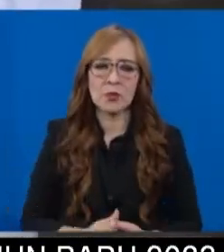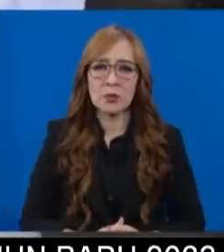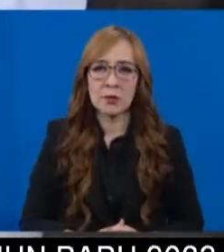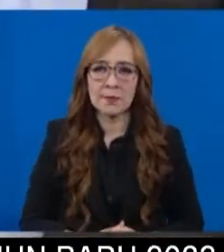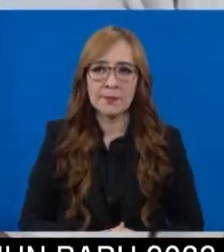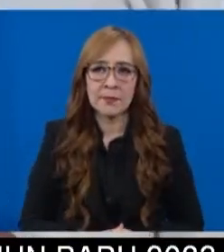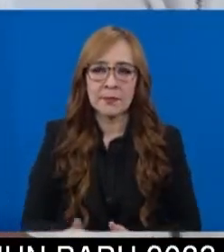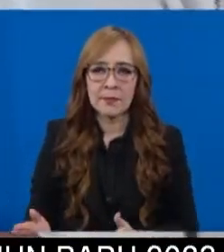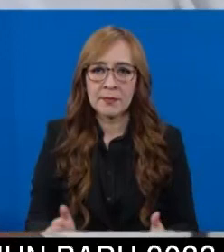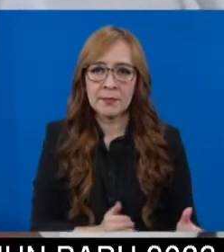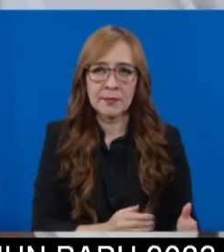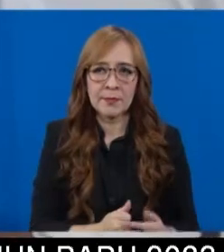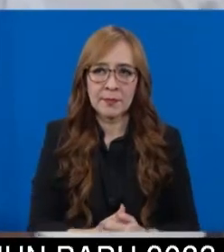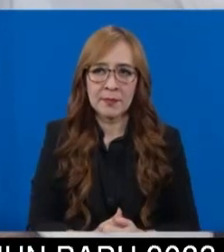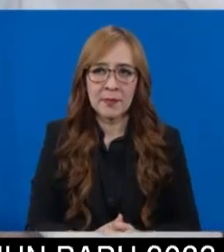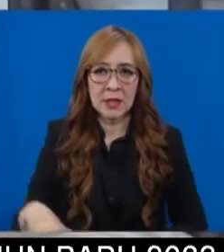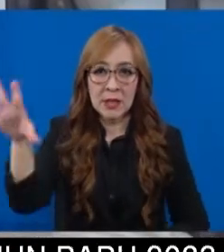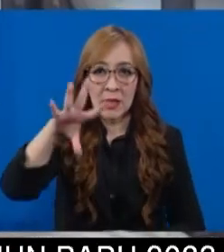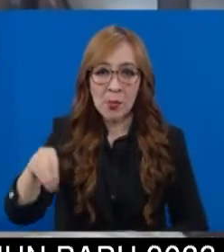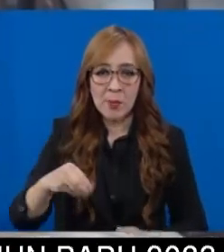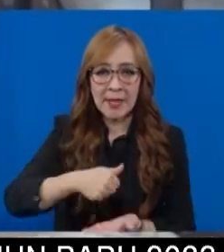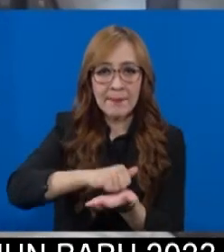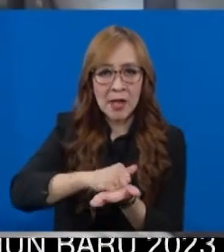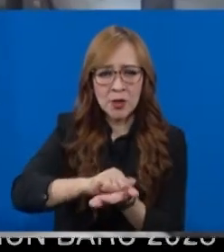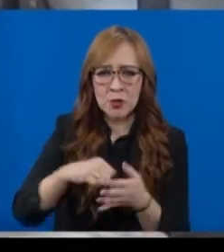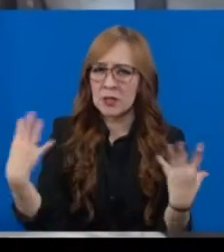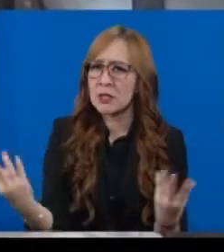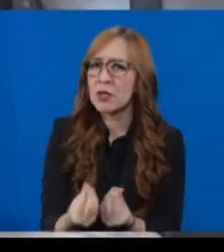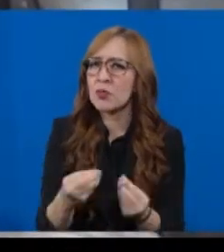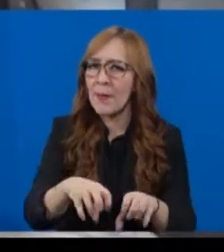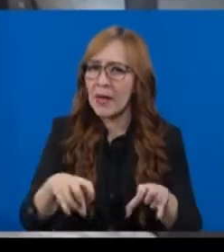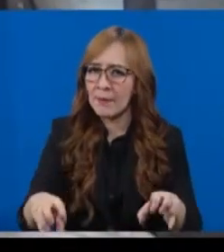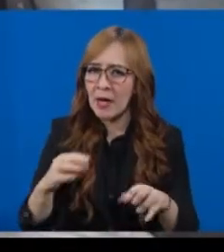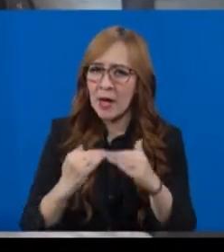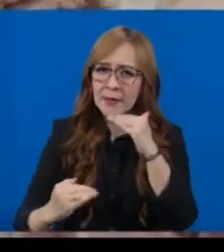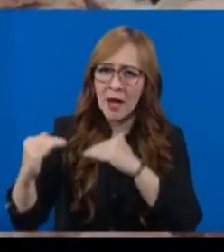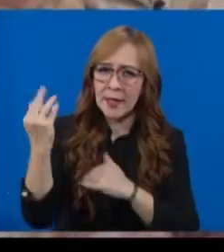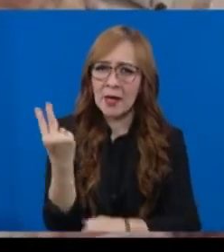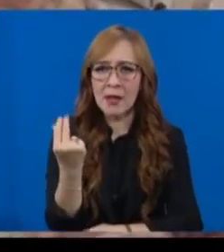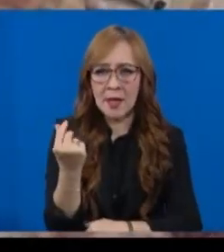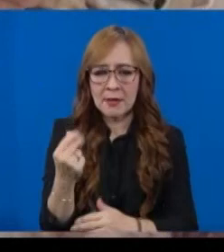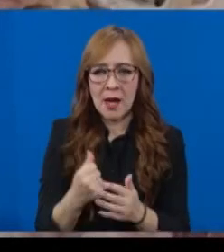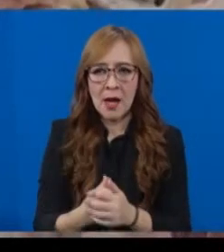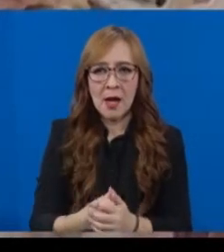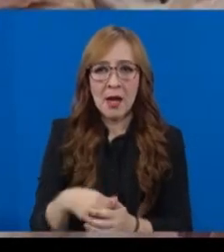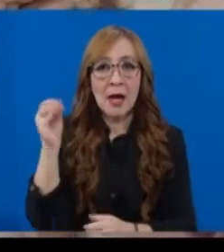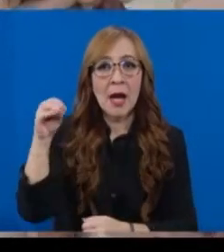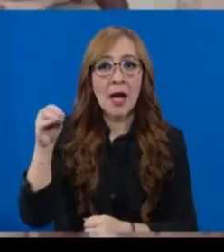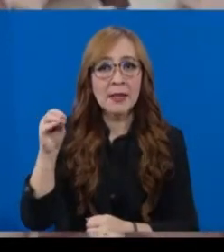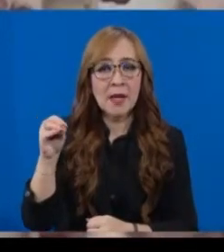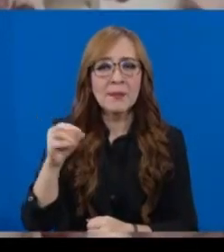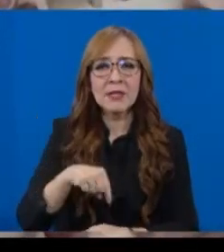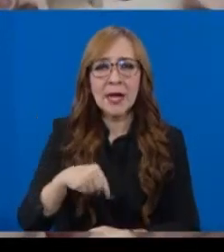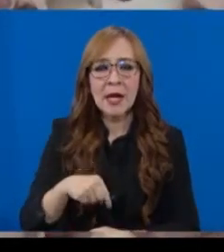masih di Jawa Timur yakni di Kabupaten Madiun sejumlah bahan pangan juga mengalami kenaikan harga yang potong naik dari 28.000 menjadi